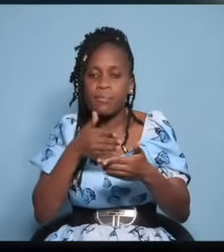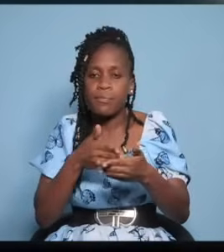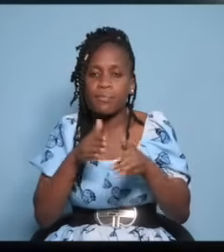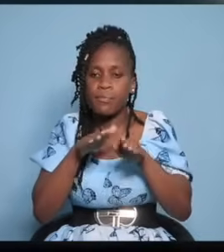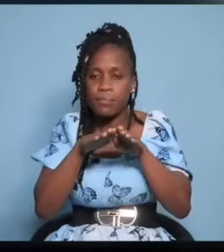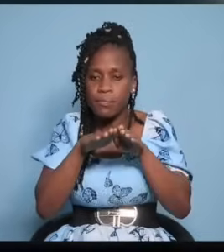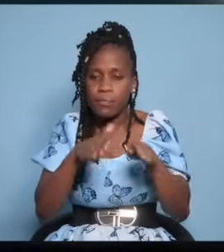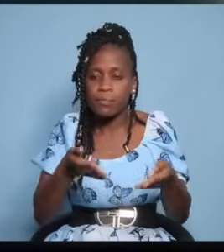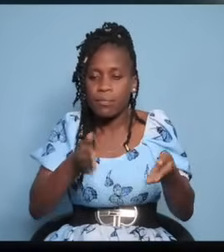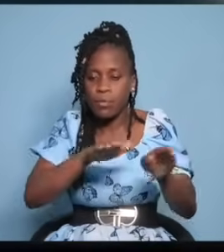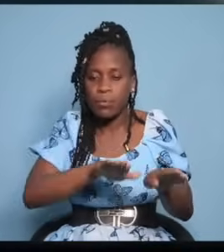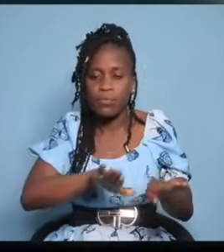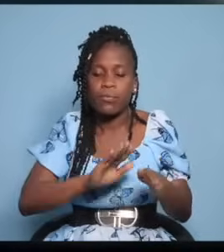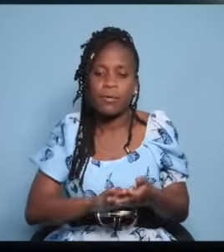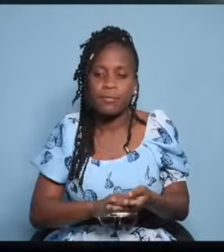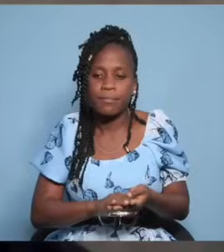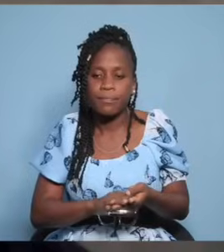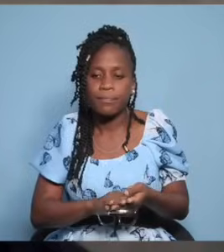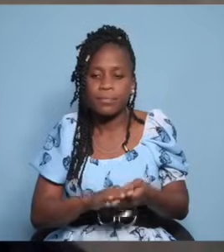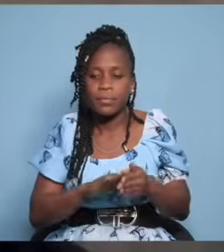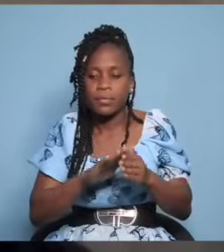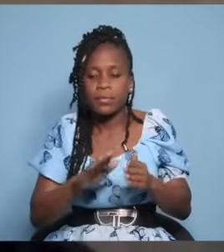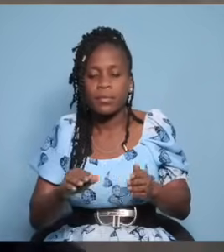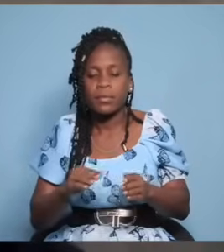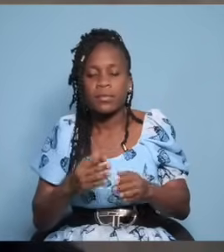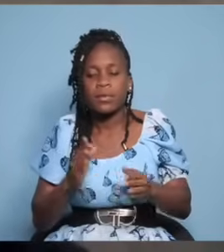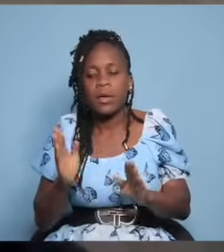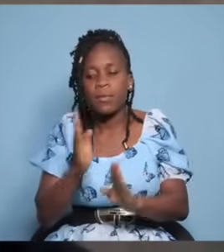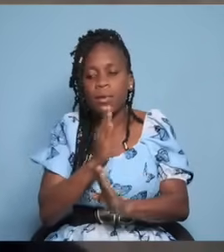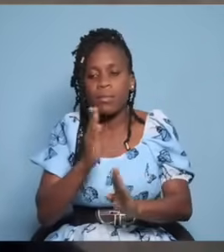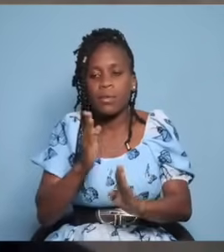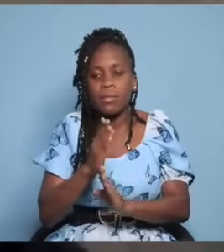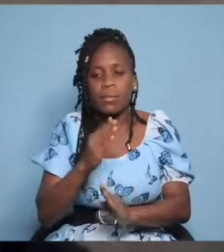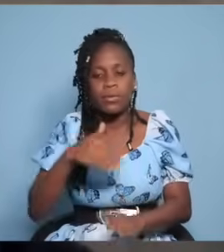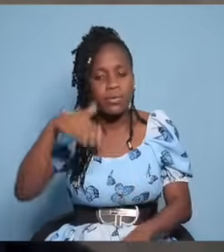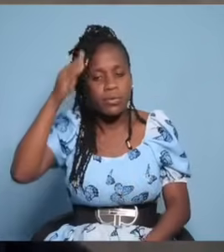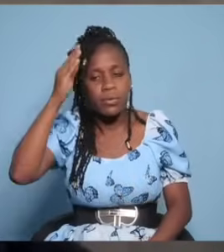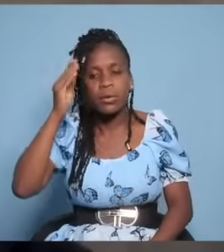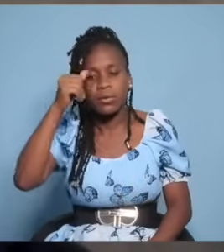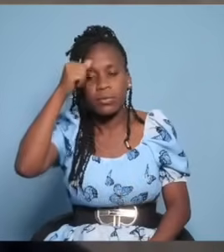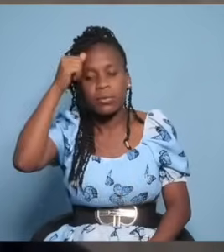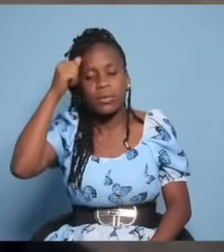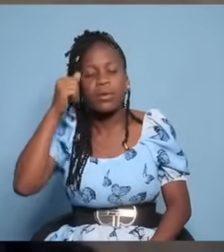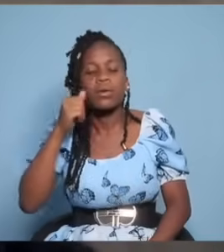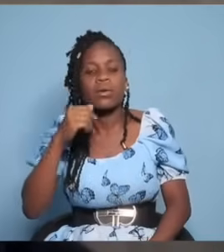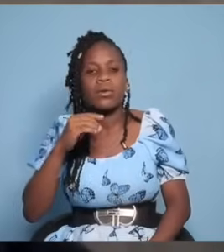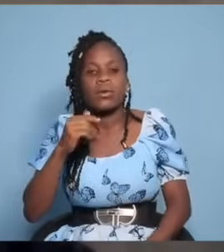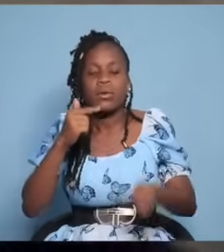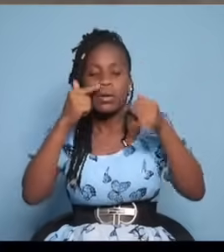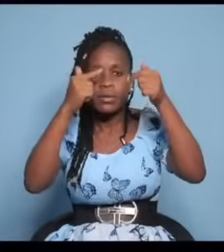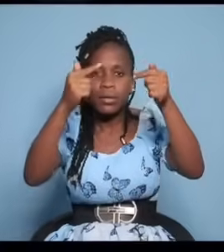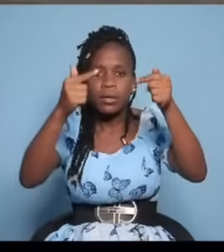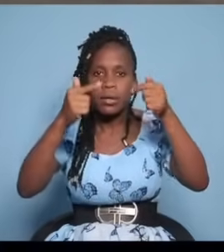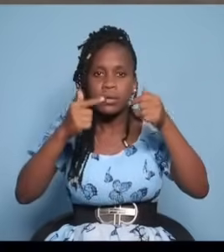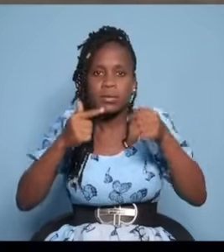Mapema serikali ya Sudani ikaja kukanusha taarifa hiyo, ikatangaza kifo cha